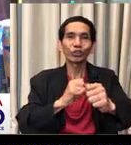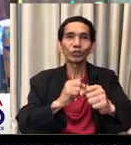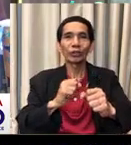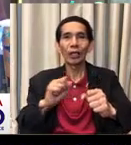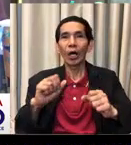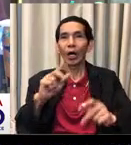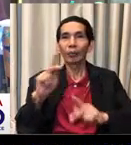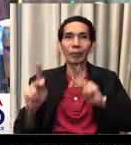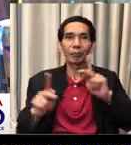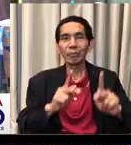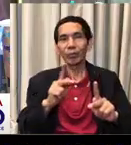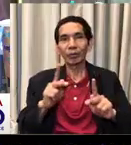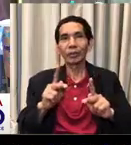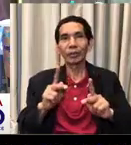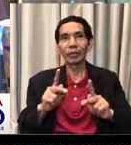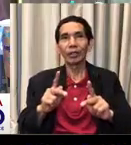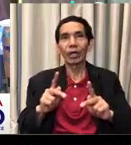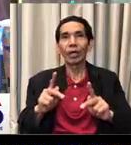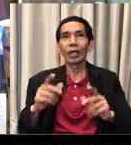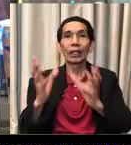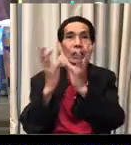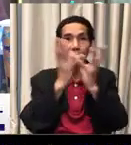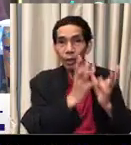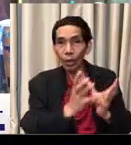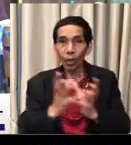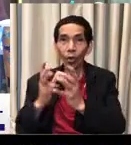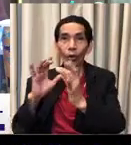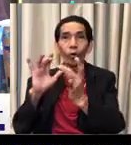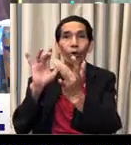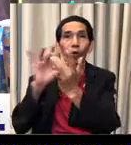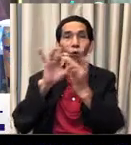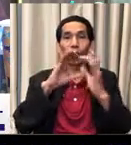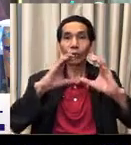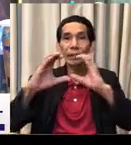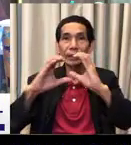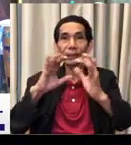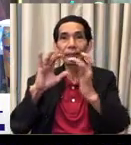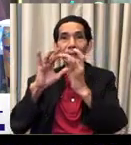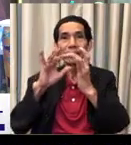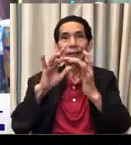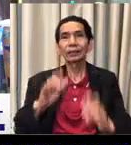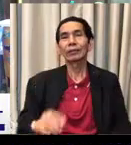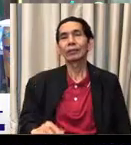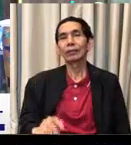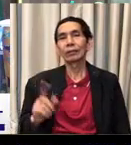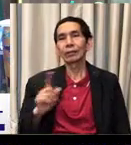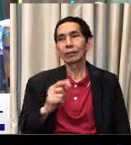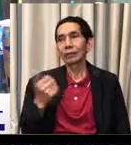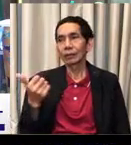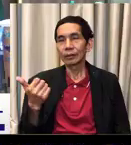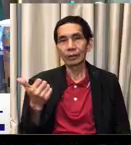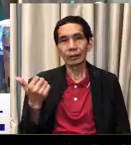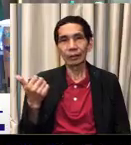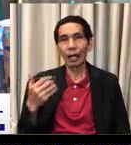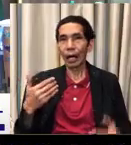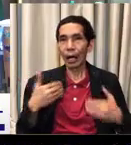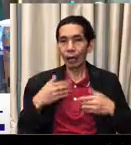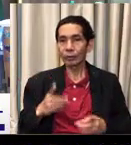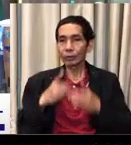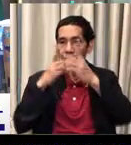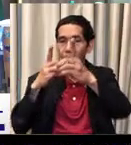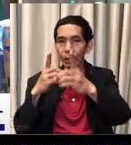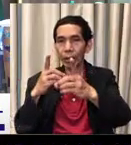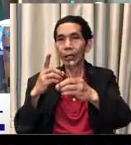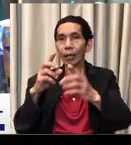of the people. That's their community coordinating, eh. Sige, ano pa? Ito po, may donation po